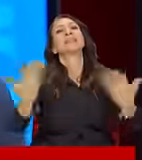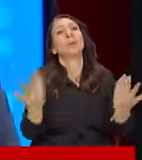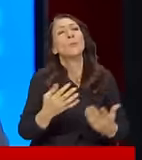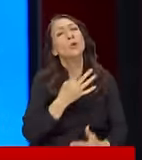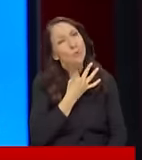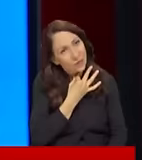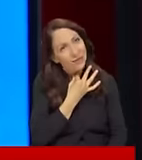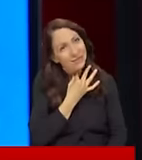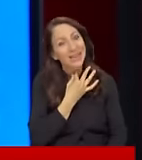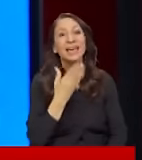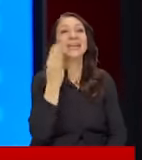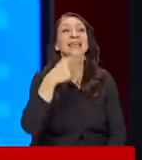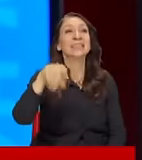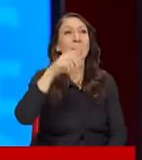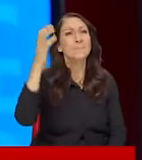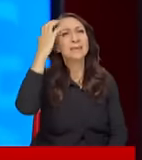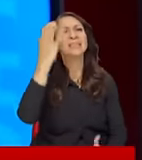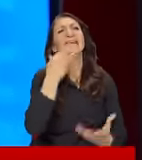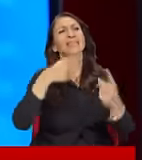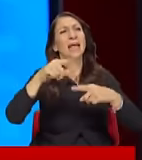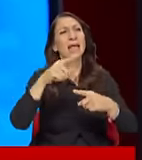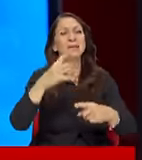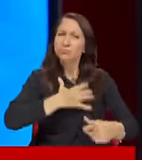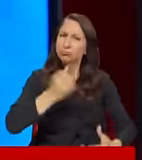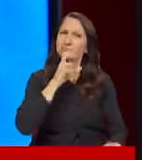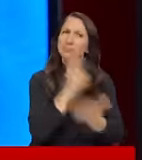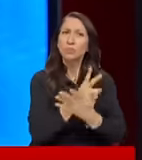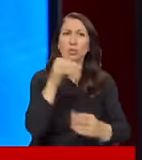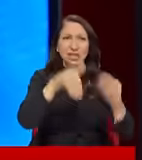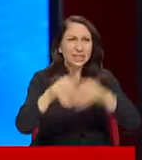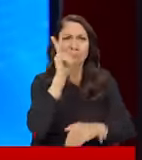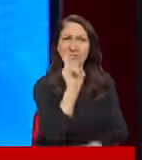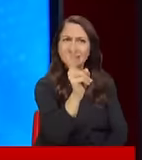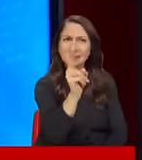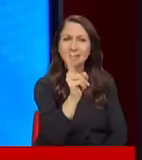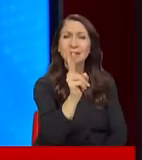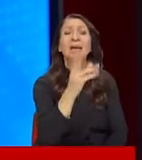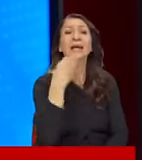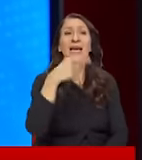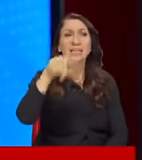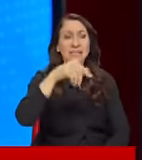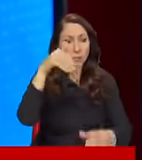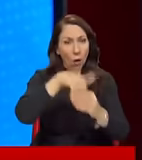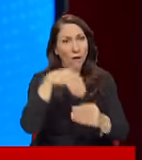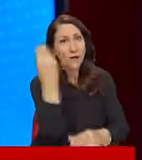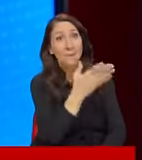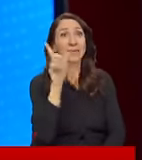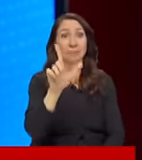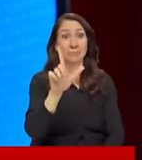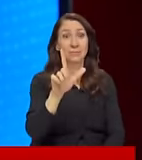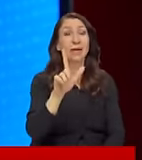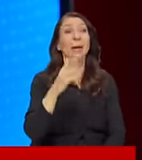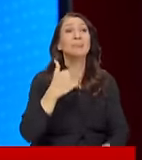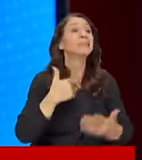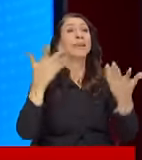istemiyoruz. Lütfen gençler, başta gençler, iradenizi koyun. Bu seçim sizin seçiminiz. Gençler sandığa gitmeli. Ya